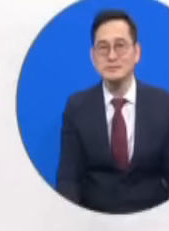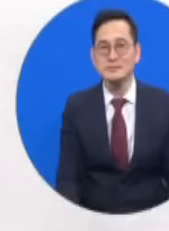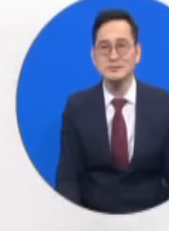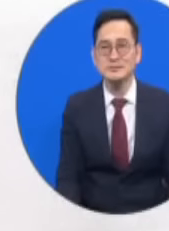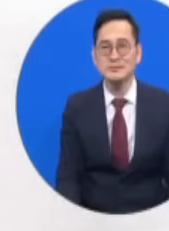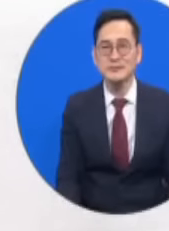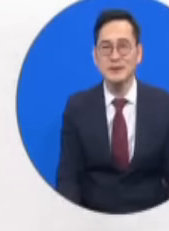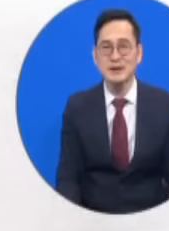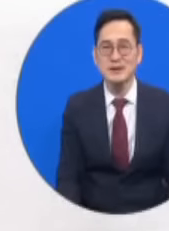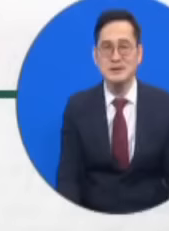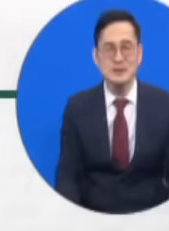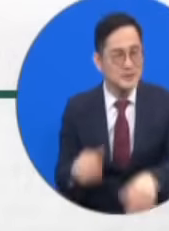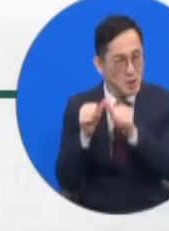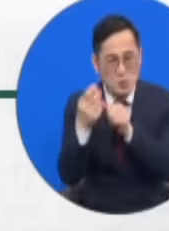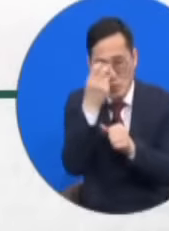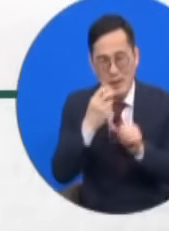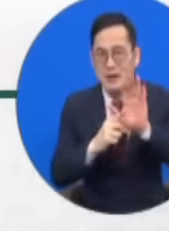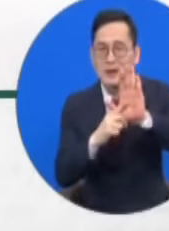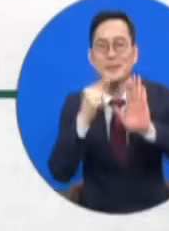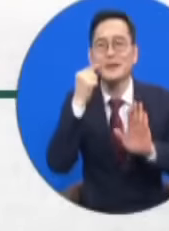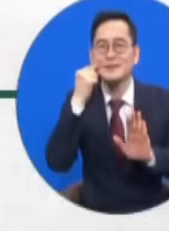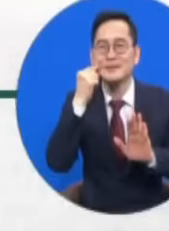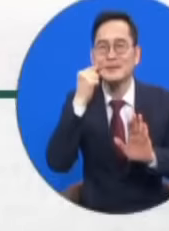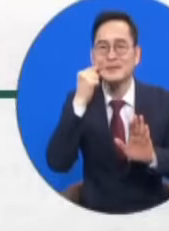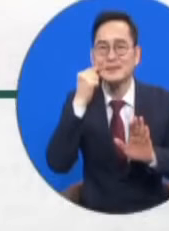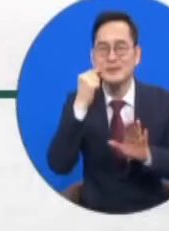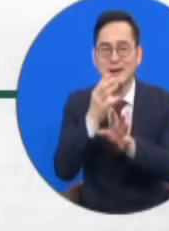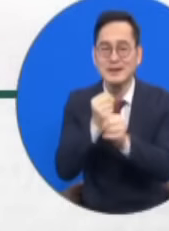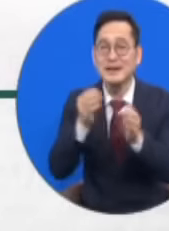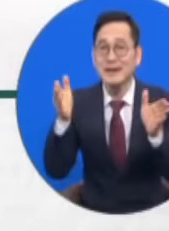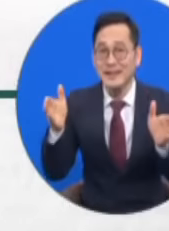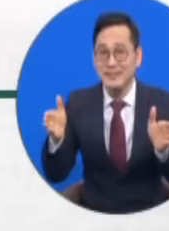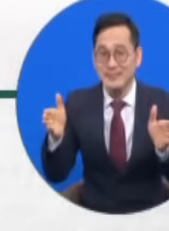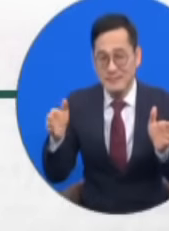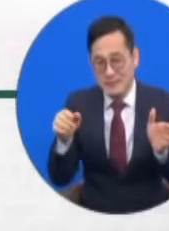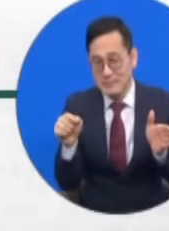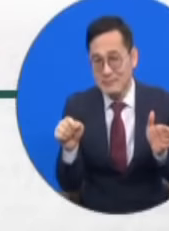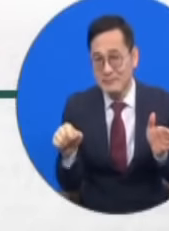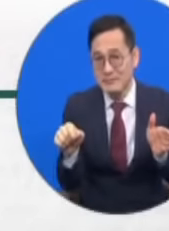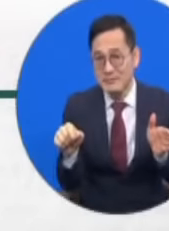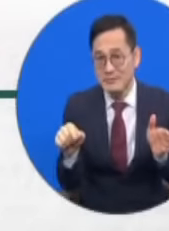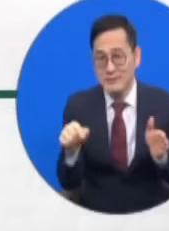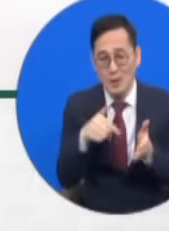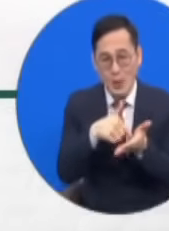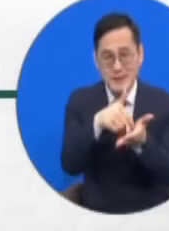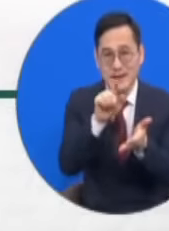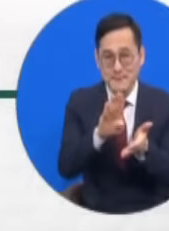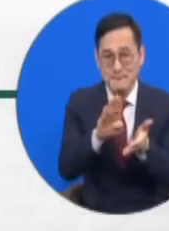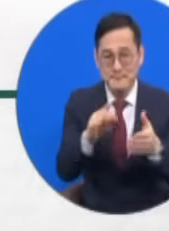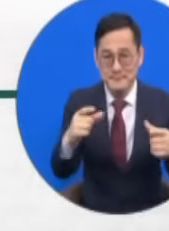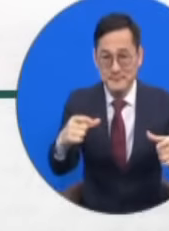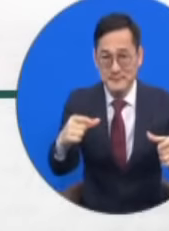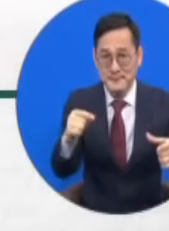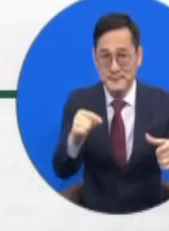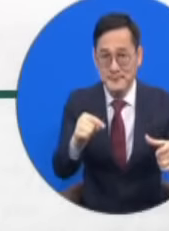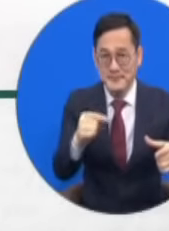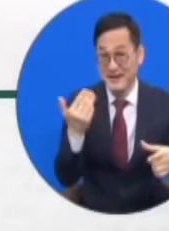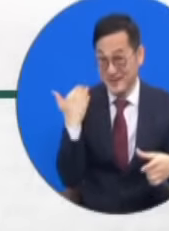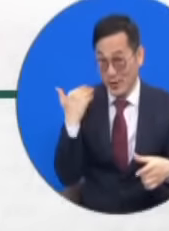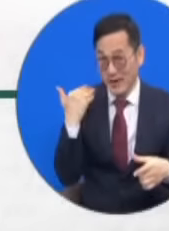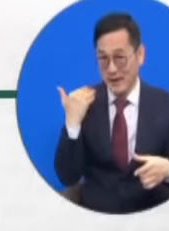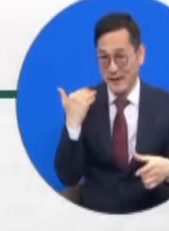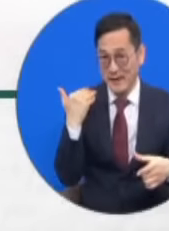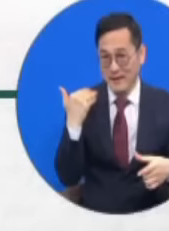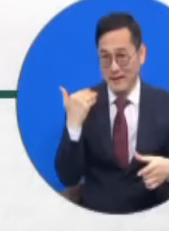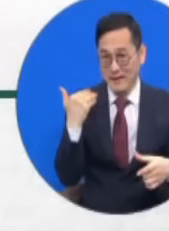그러면 지금 뭐 이제 광진 간만 보면 그 전에 우리가 아까 본 그 여론조사 전에는 차이가